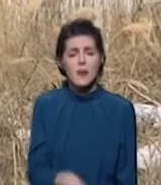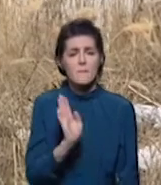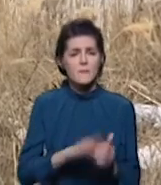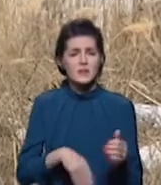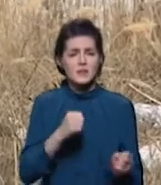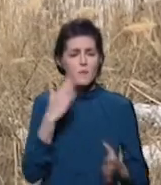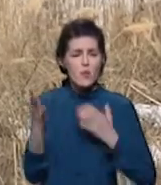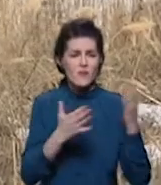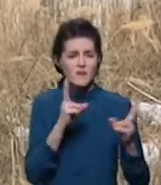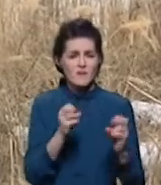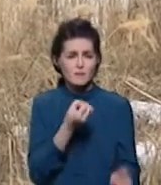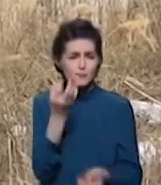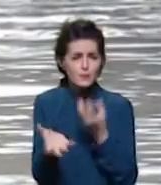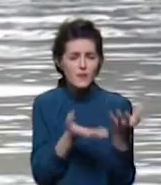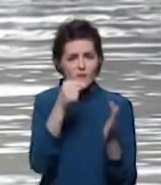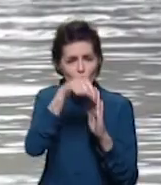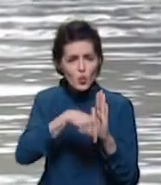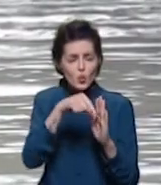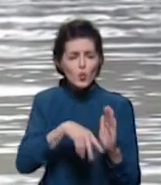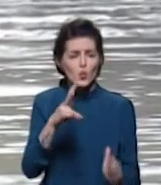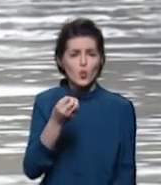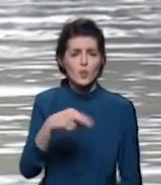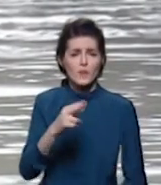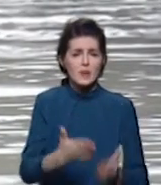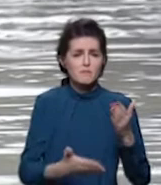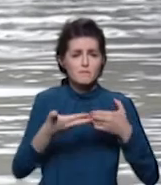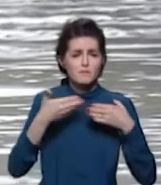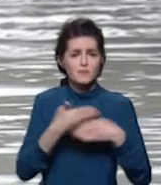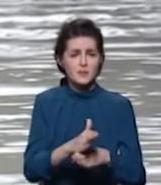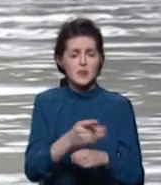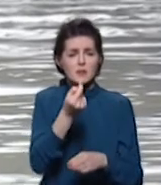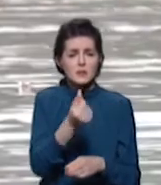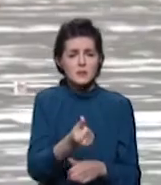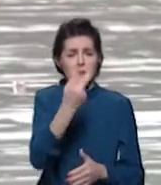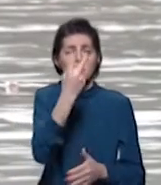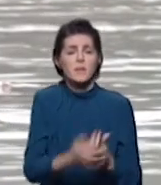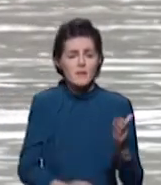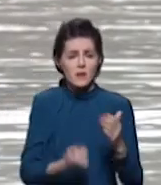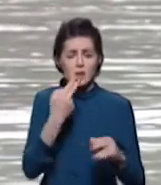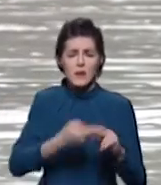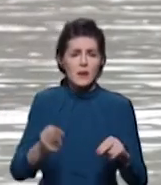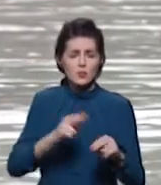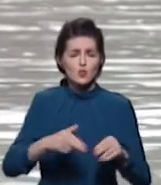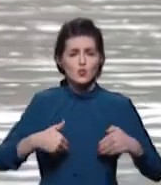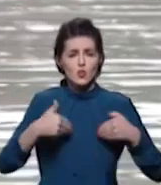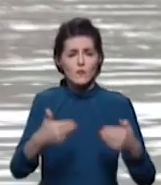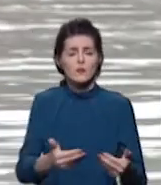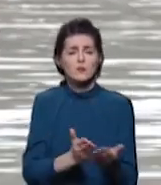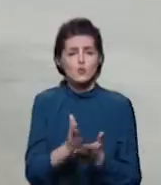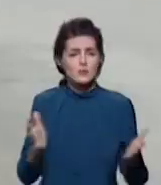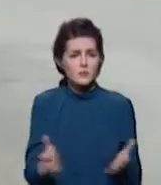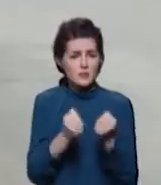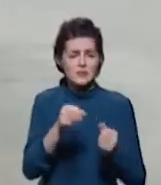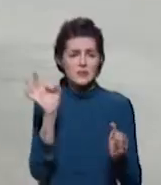куль, ну, в проміжках льоду. А якщо крига тріснула і ви все ж таки провалилися, то, радять рятувальники,